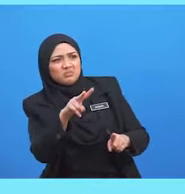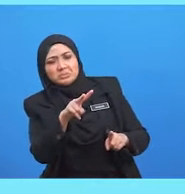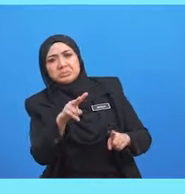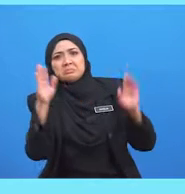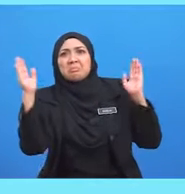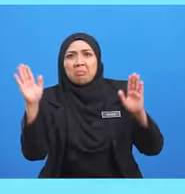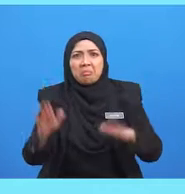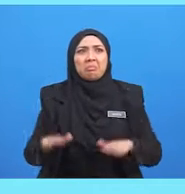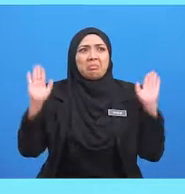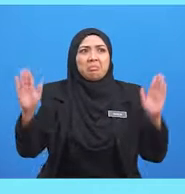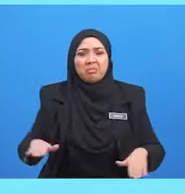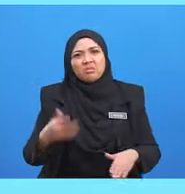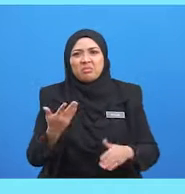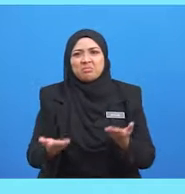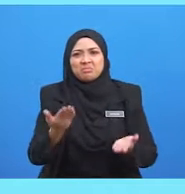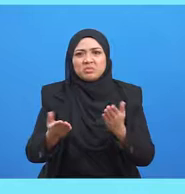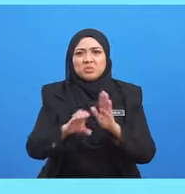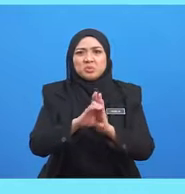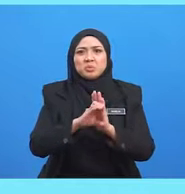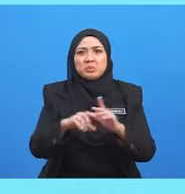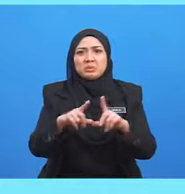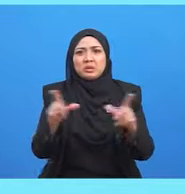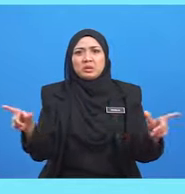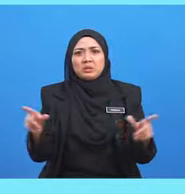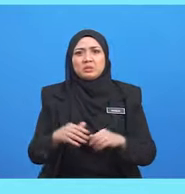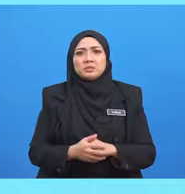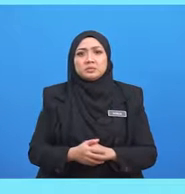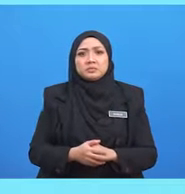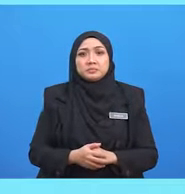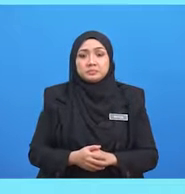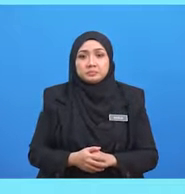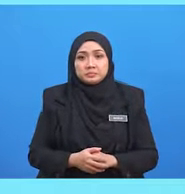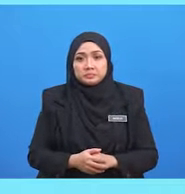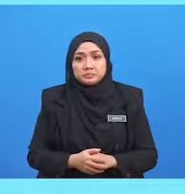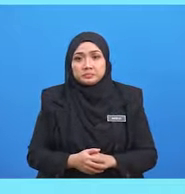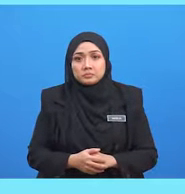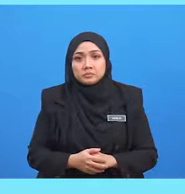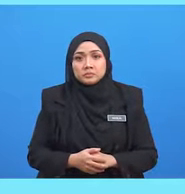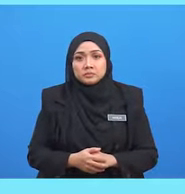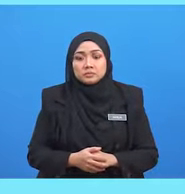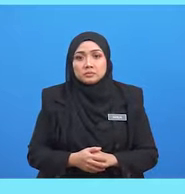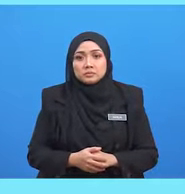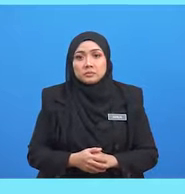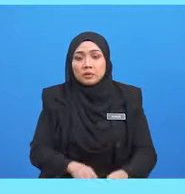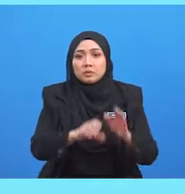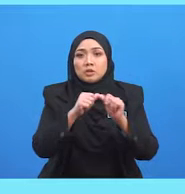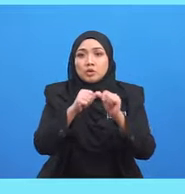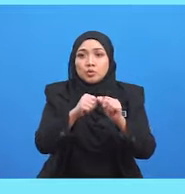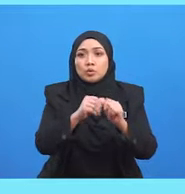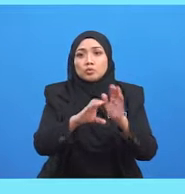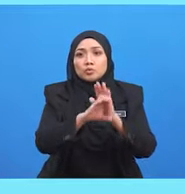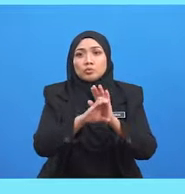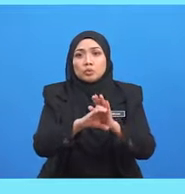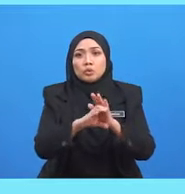meletakkan peralatan agama lain dan memberikan penghormatan kepadanya, melakukan upacara